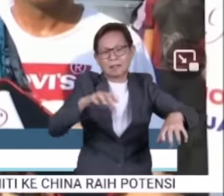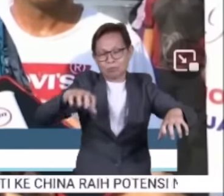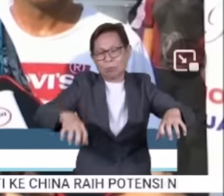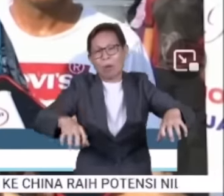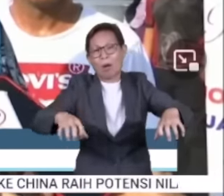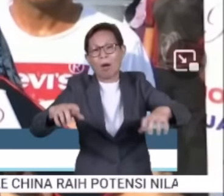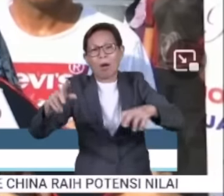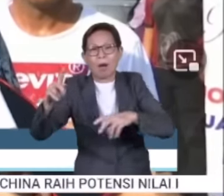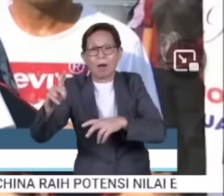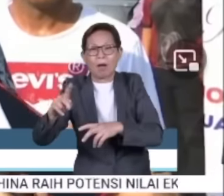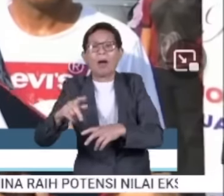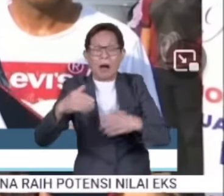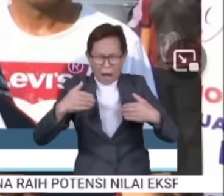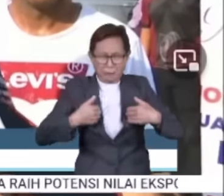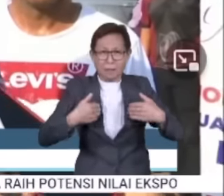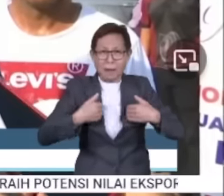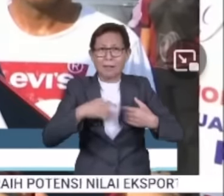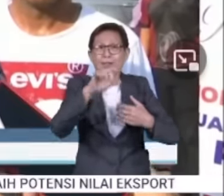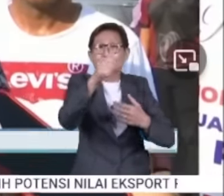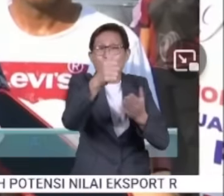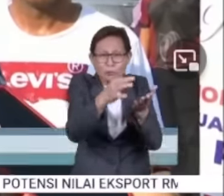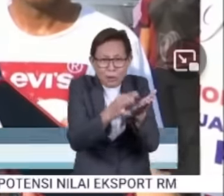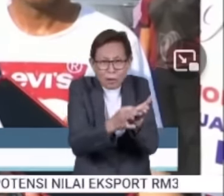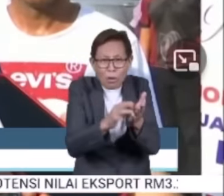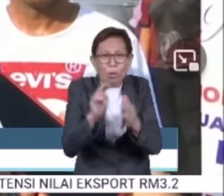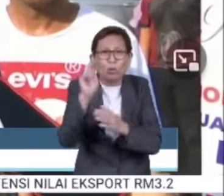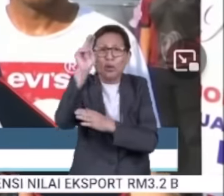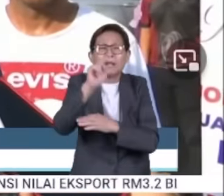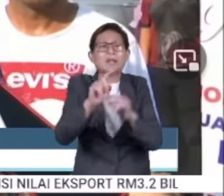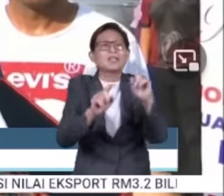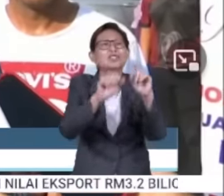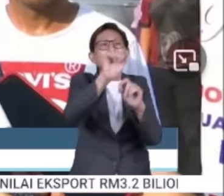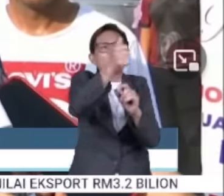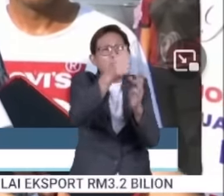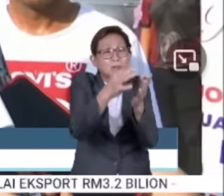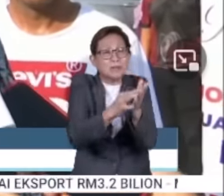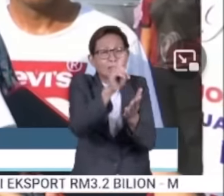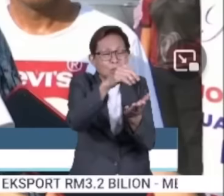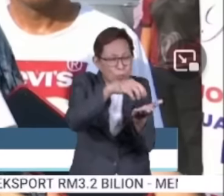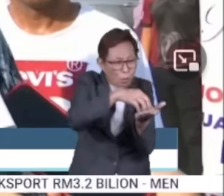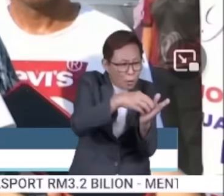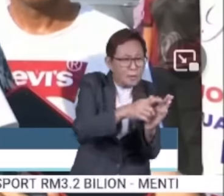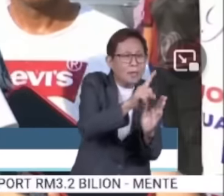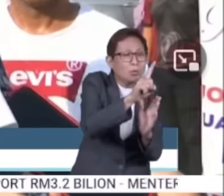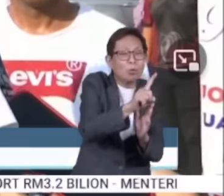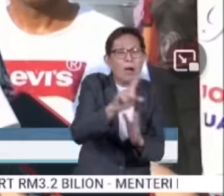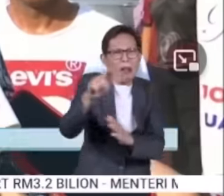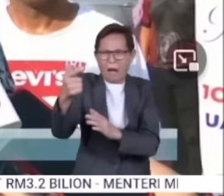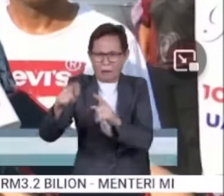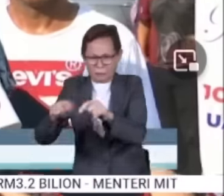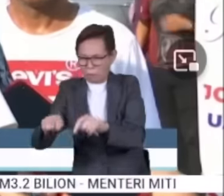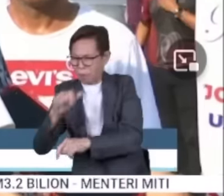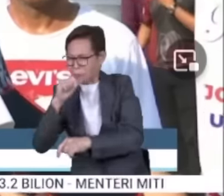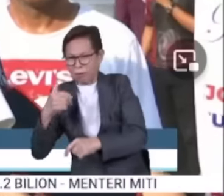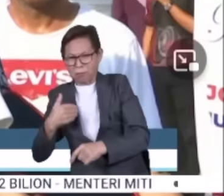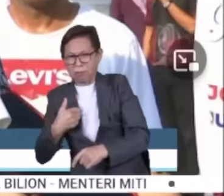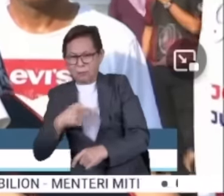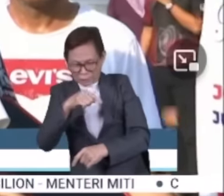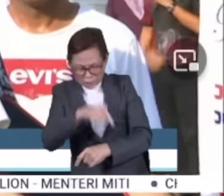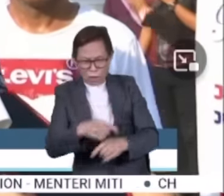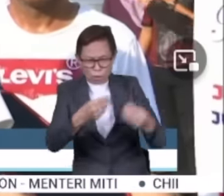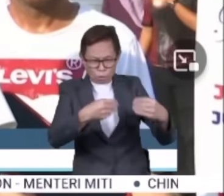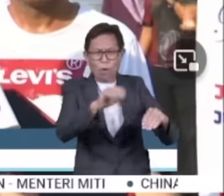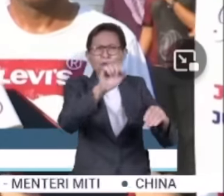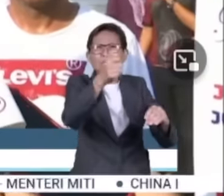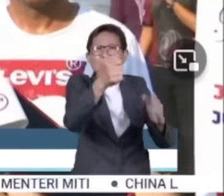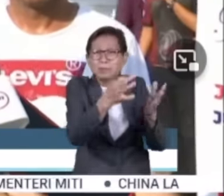harga 10 sen. Itu bahasa utara ini sekupang lah, satu biji. Tempat lain saya ingat dah tak ada lah. Dia ada lagi jualan.